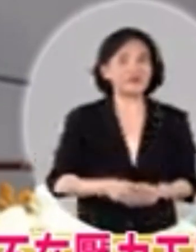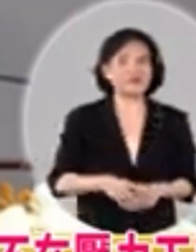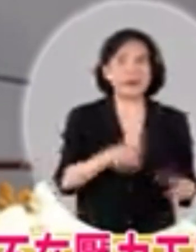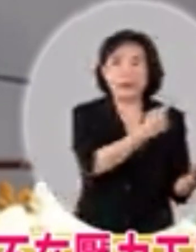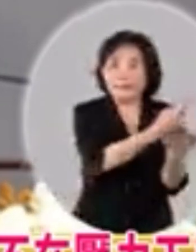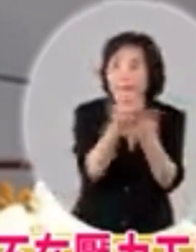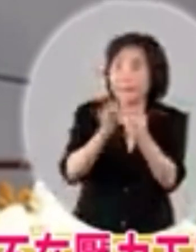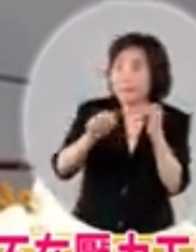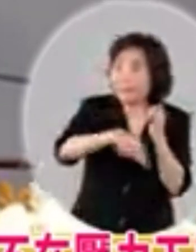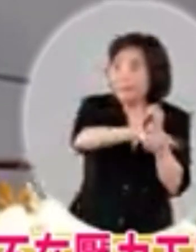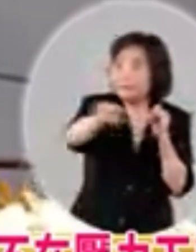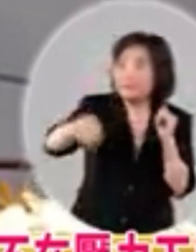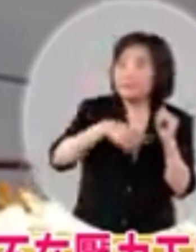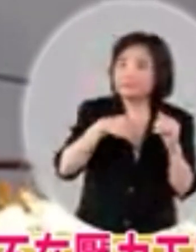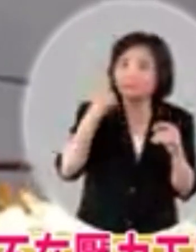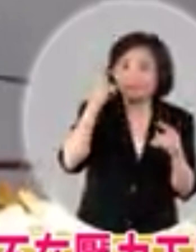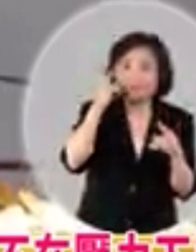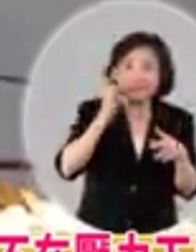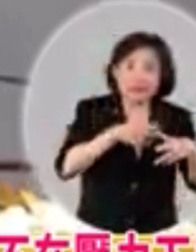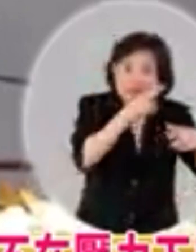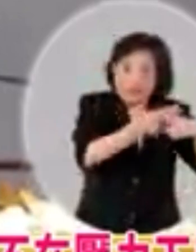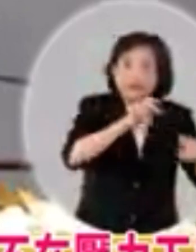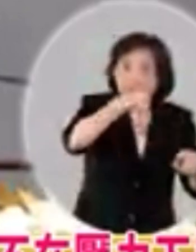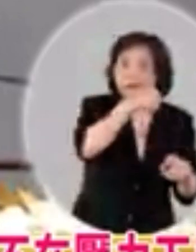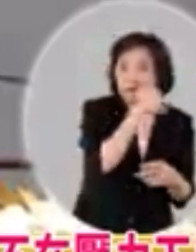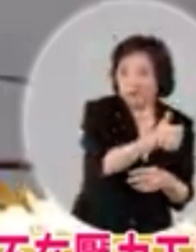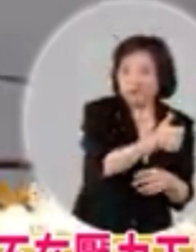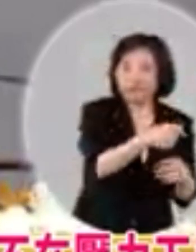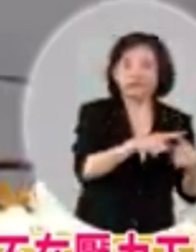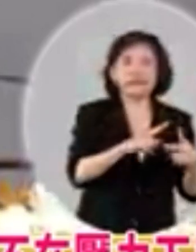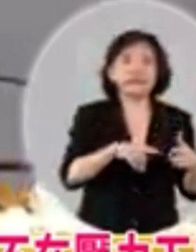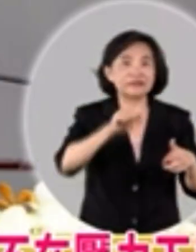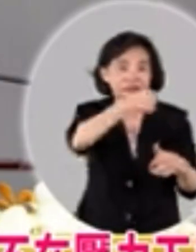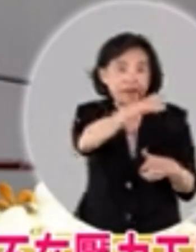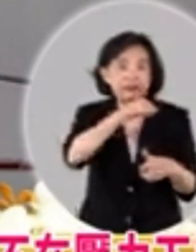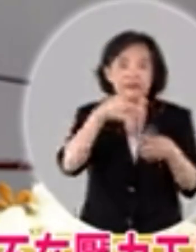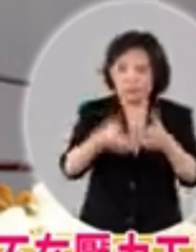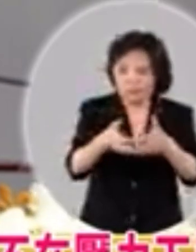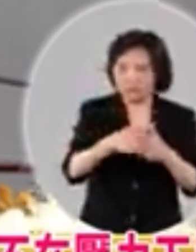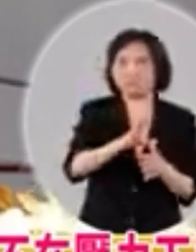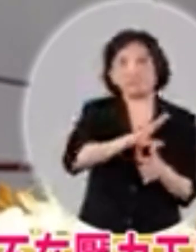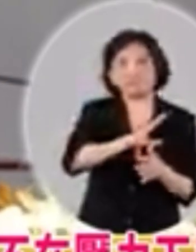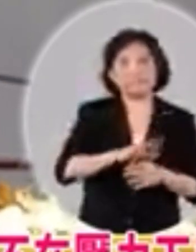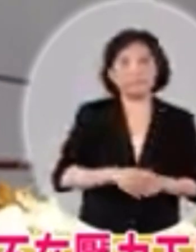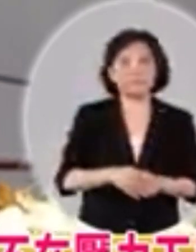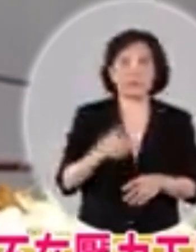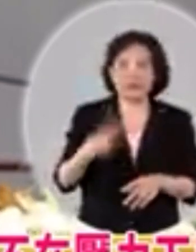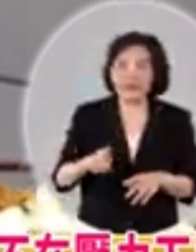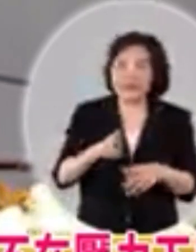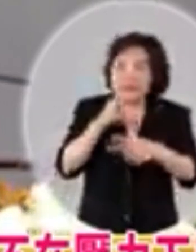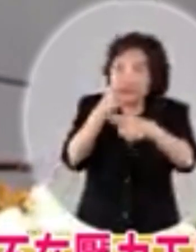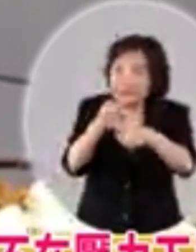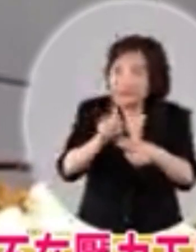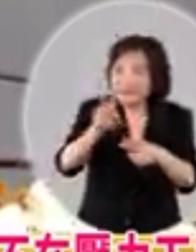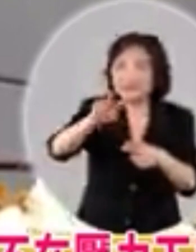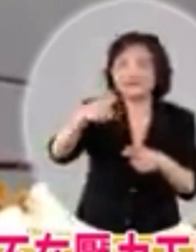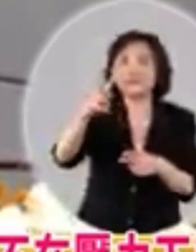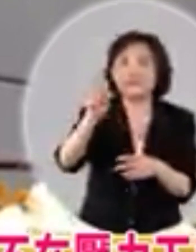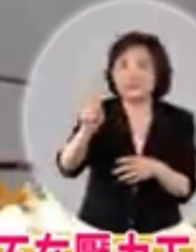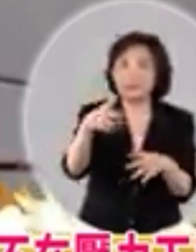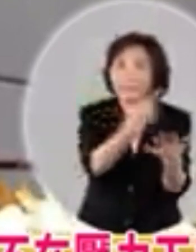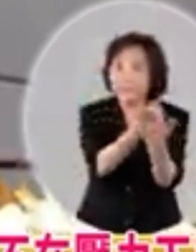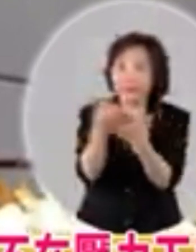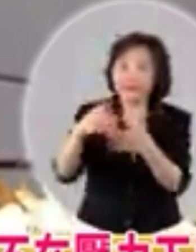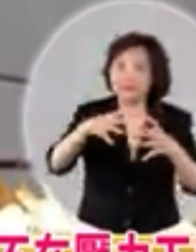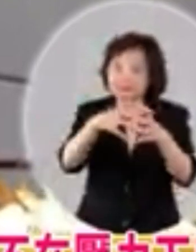胞相信台湾的好，相信台湾的重要，相信我们2300万人所组